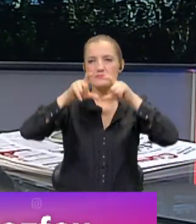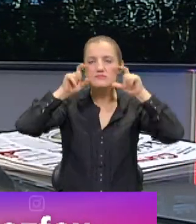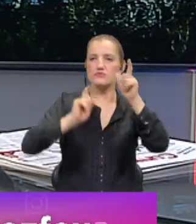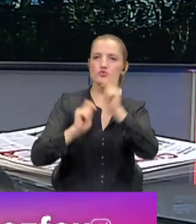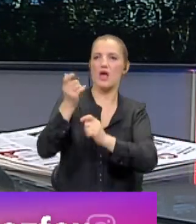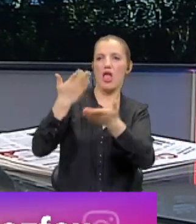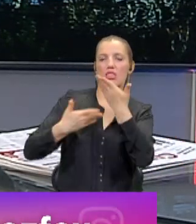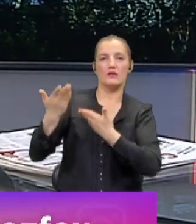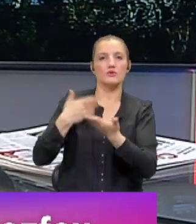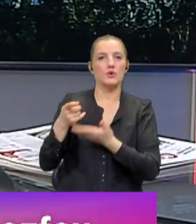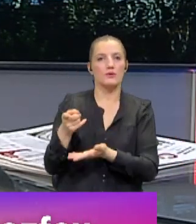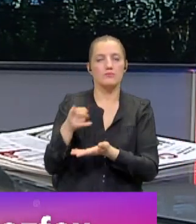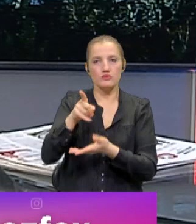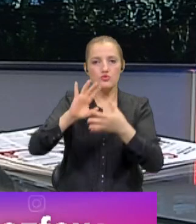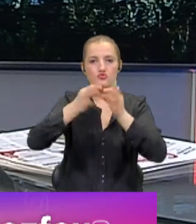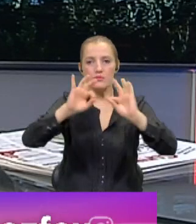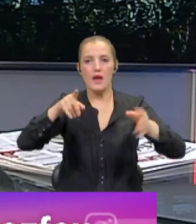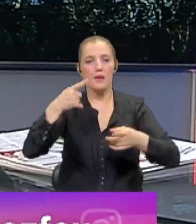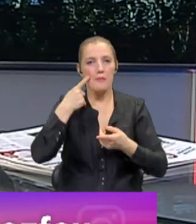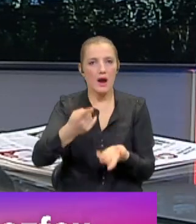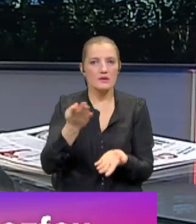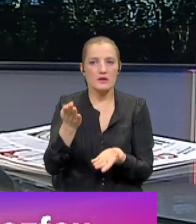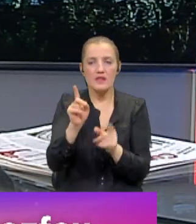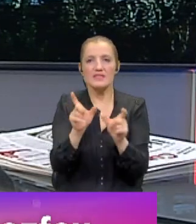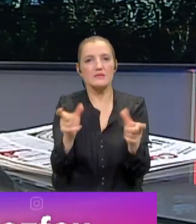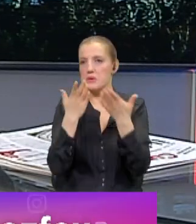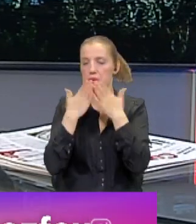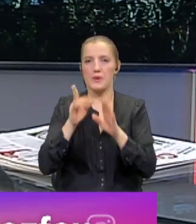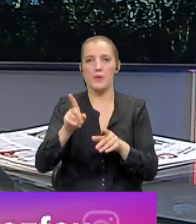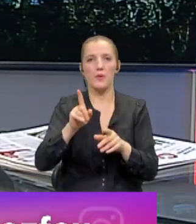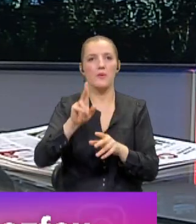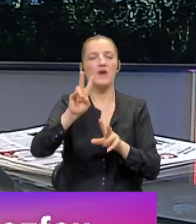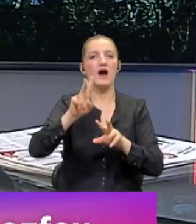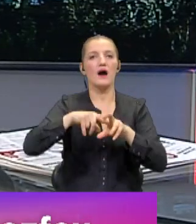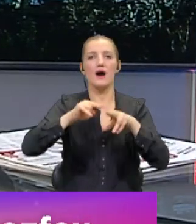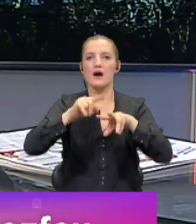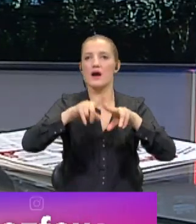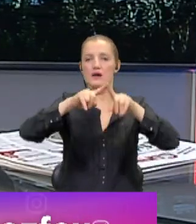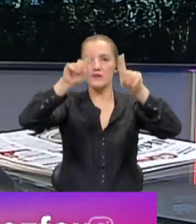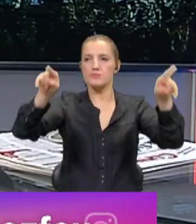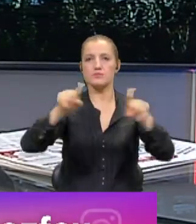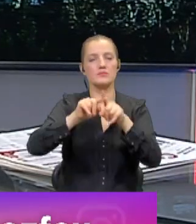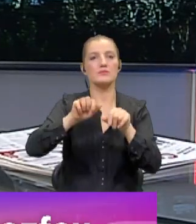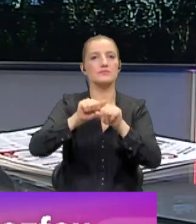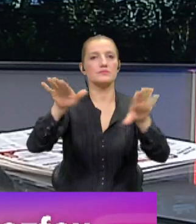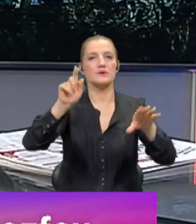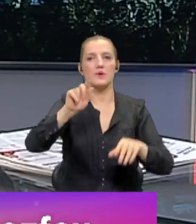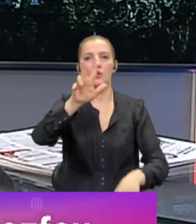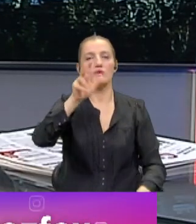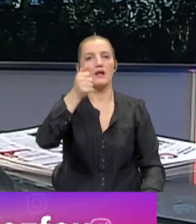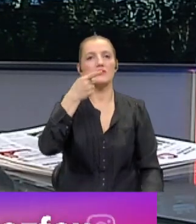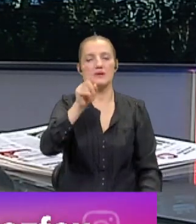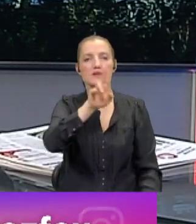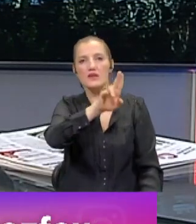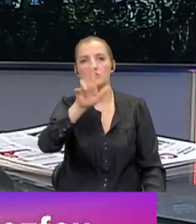Sağlık Bakanı bu cümle Bakarsın öyle bir tek bir de alınmayacak ama baka tablosu paylaşılıyor Tab bu 36 bin